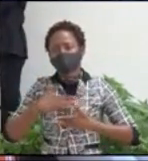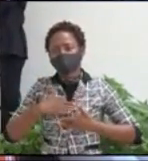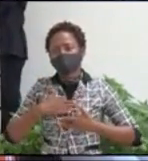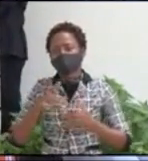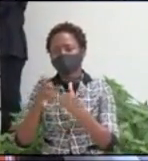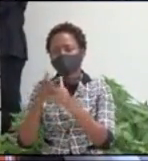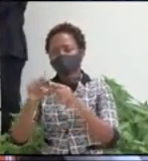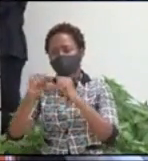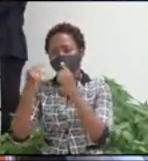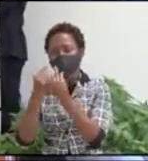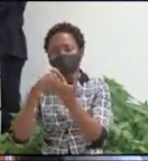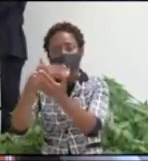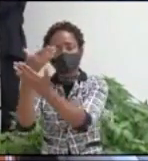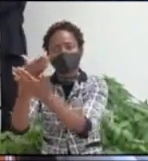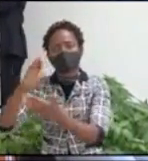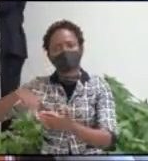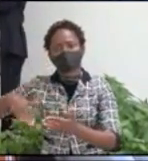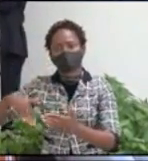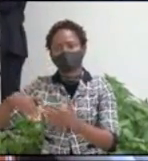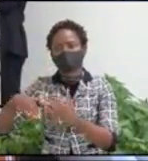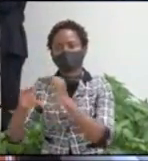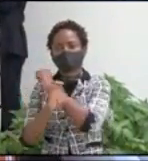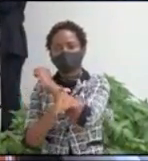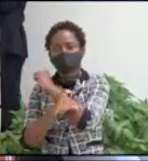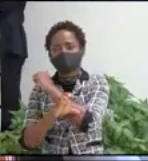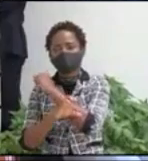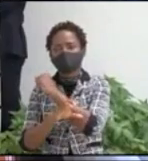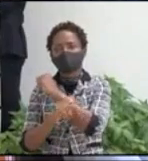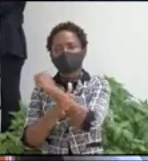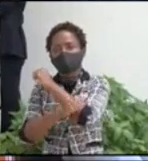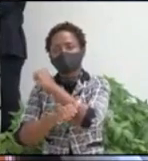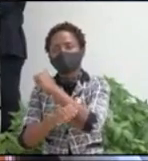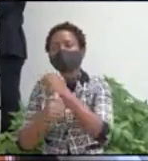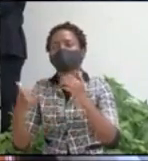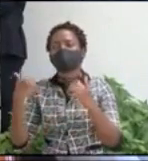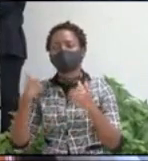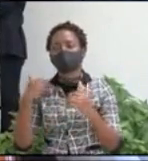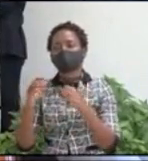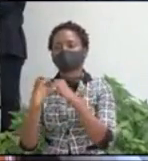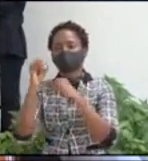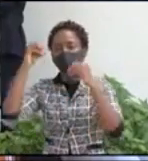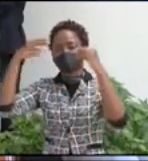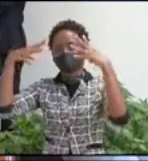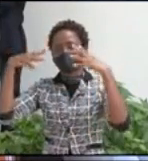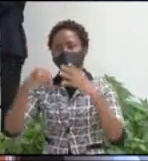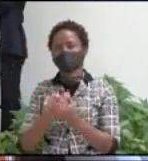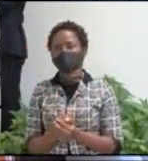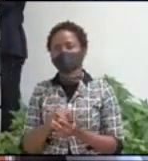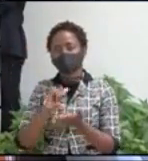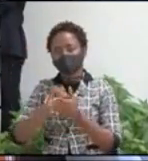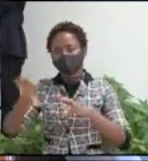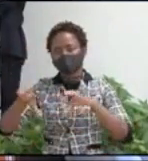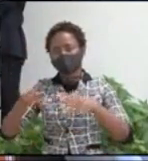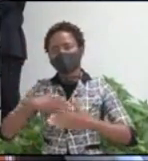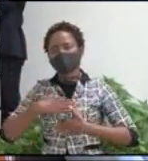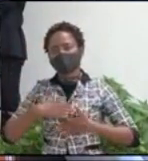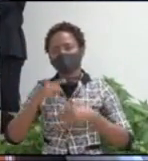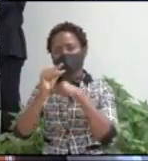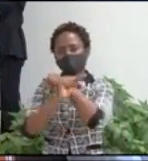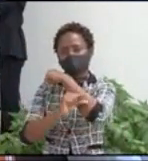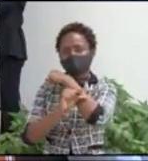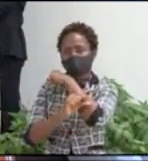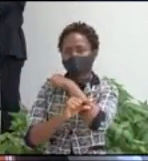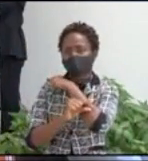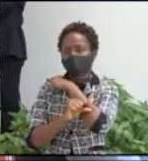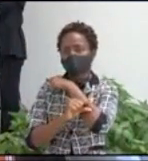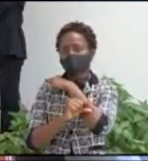qu'on même rive, kabare avec akaye, ensemble yon lumière. Ça fait m'plaisir. Moun goun arrive yo,